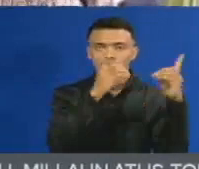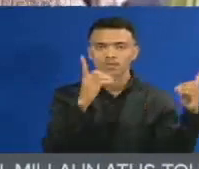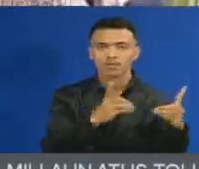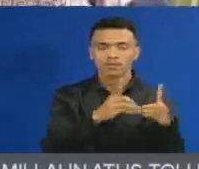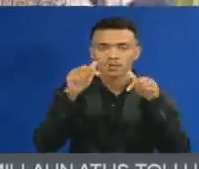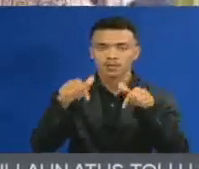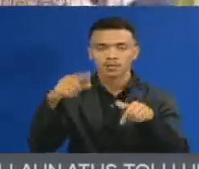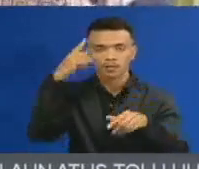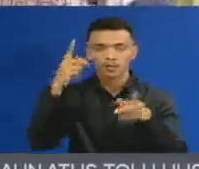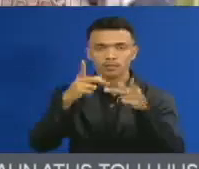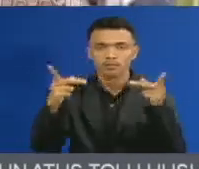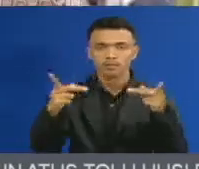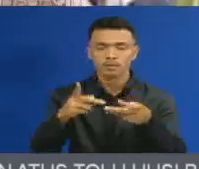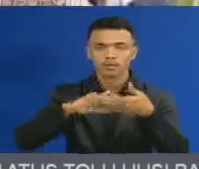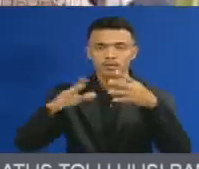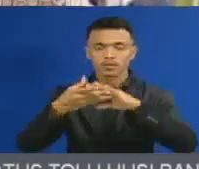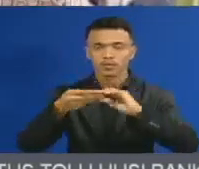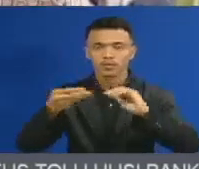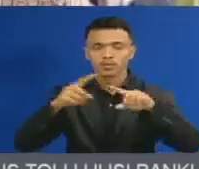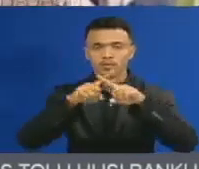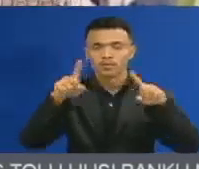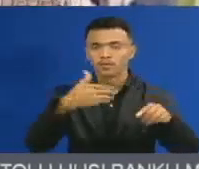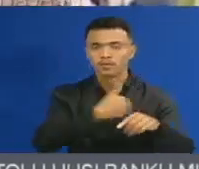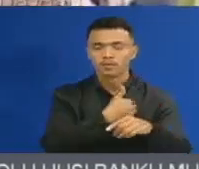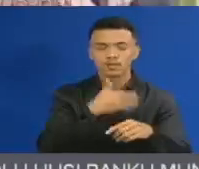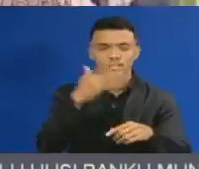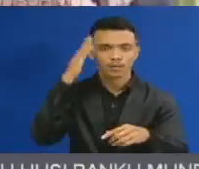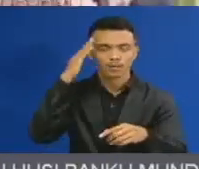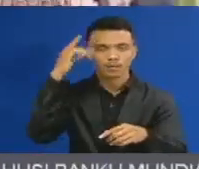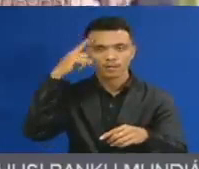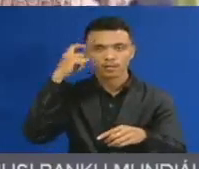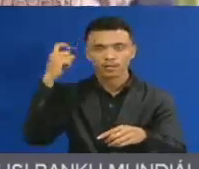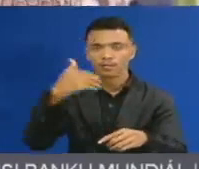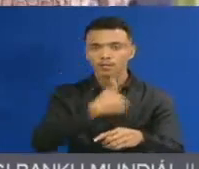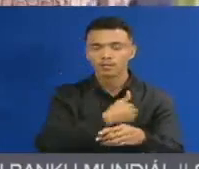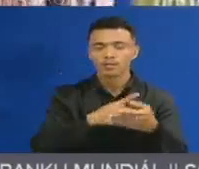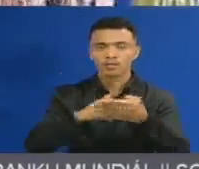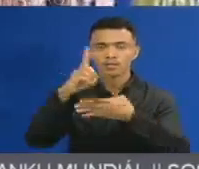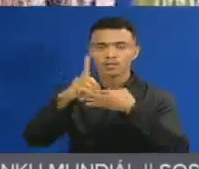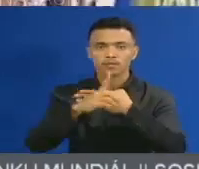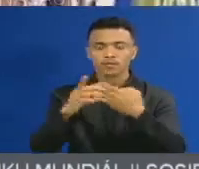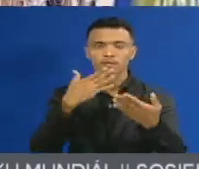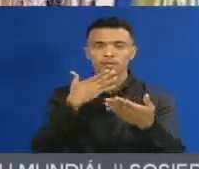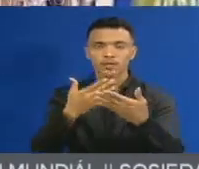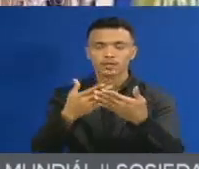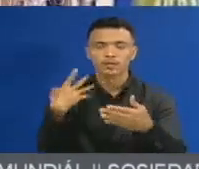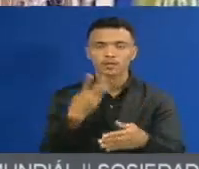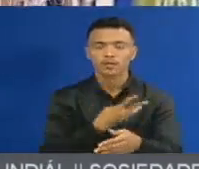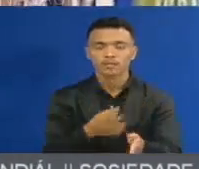hanya saya historiku, mabe sidauk saya aku ini sidu tambah sidauk desenvolve diak si karek kami sujere